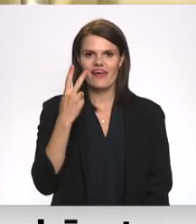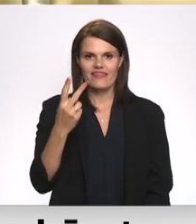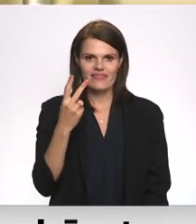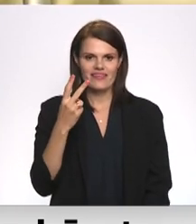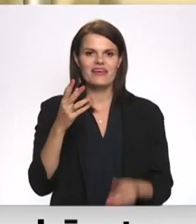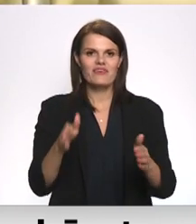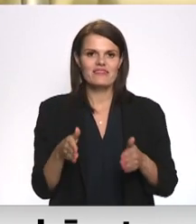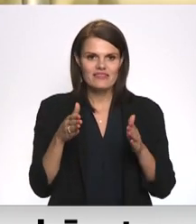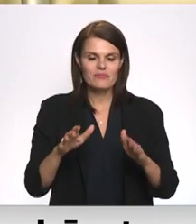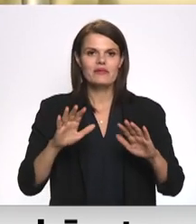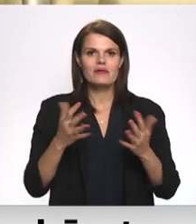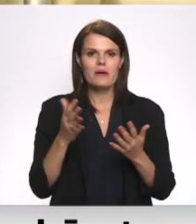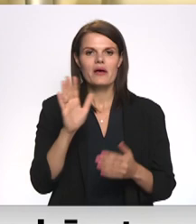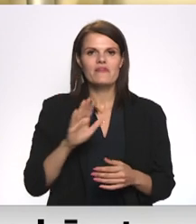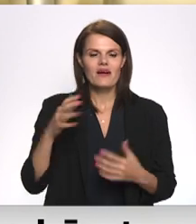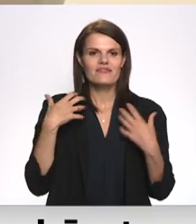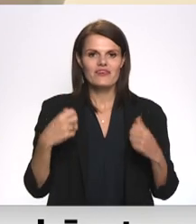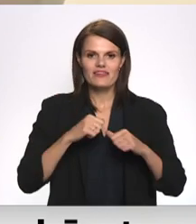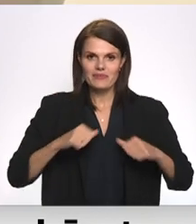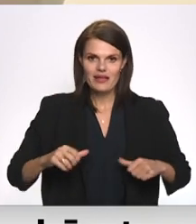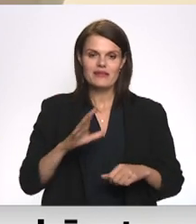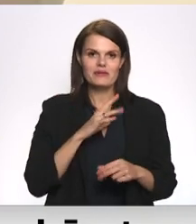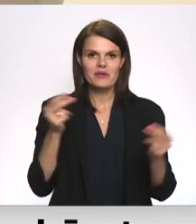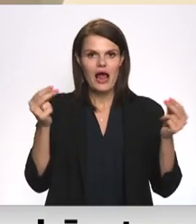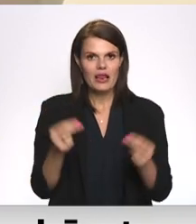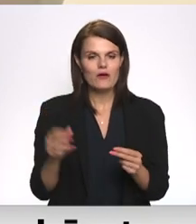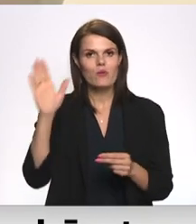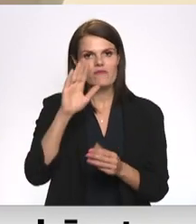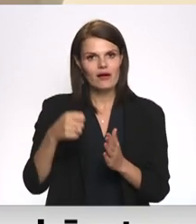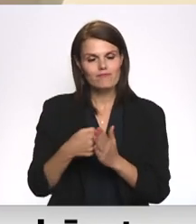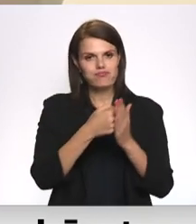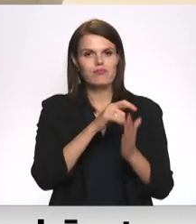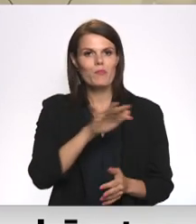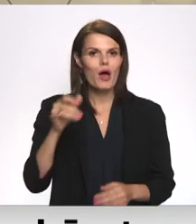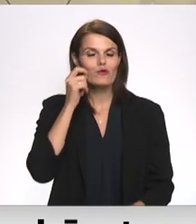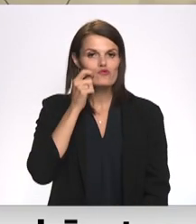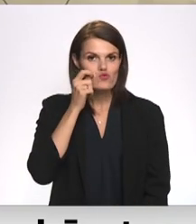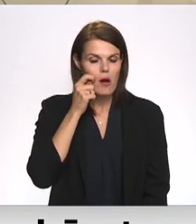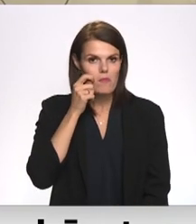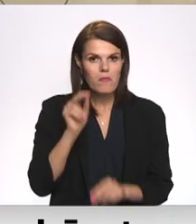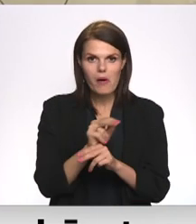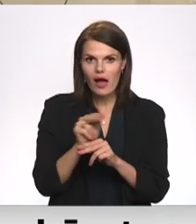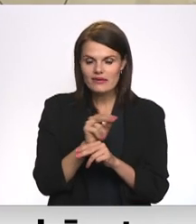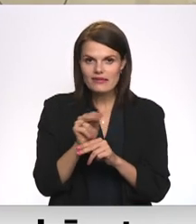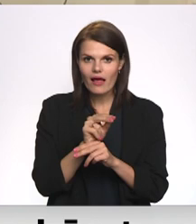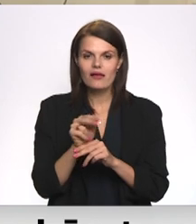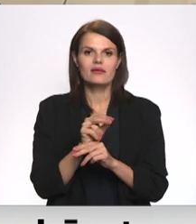ar Nacionālo veselības dienestu bija noslēgti līgumi par valsts finansējumu bērnu zobārstniecībai.